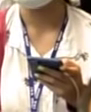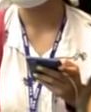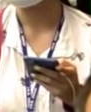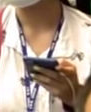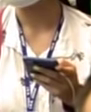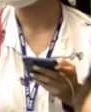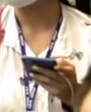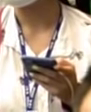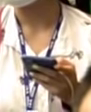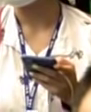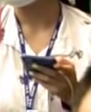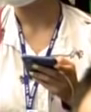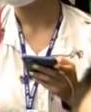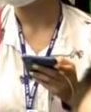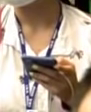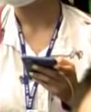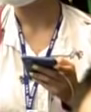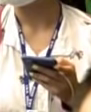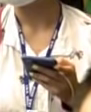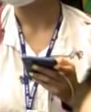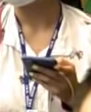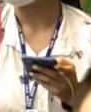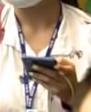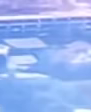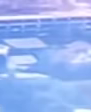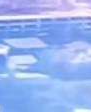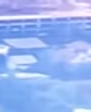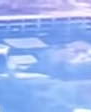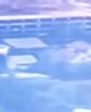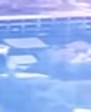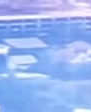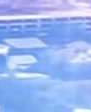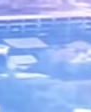ศูนย์โควิดหรือว่าสบค